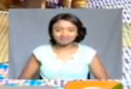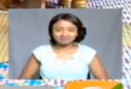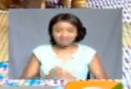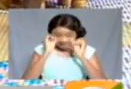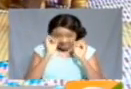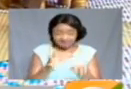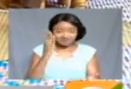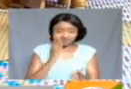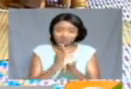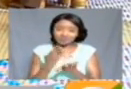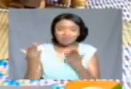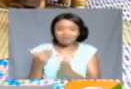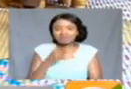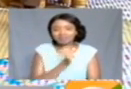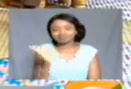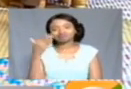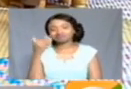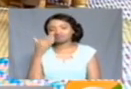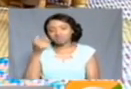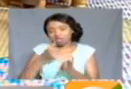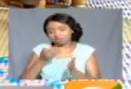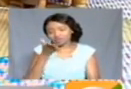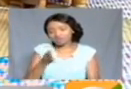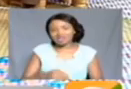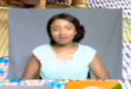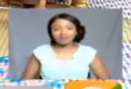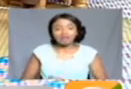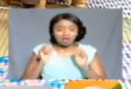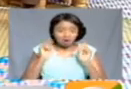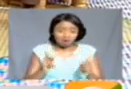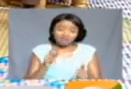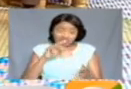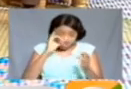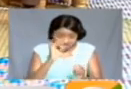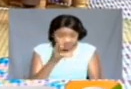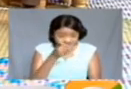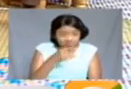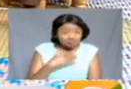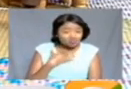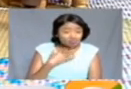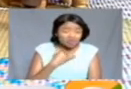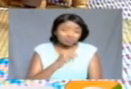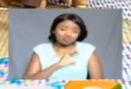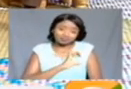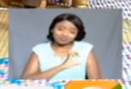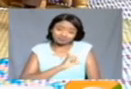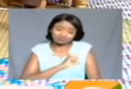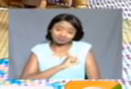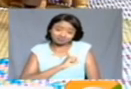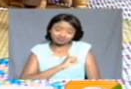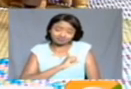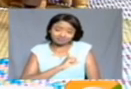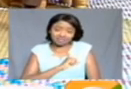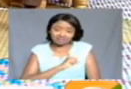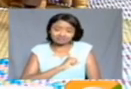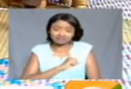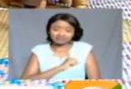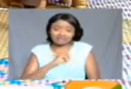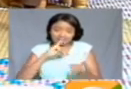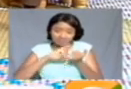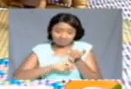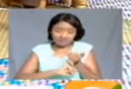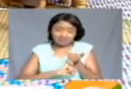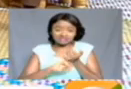kuna urongo fulani unakuja katika mahusiano. Kabisa. Sisemi kitu, lakini anasema kwamba ukitaka kuweza kuhimili sana yale mawimbi ya ndoa ni kwamba